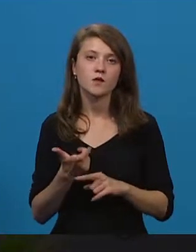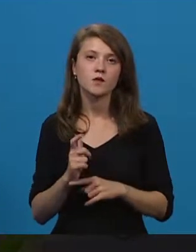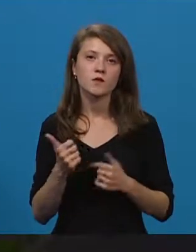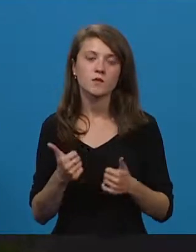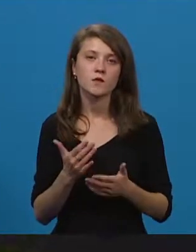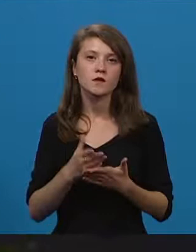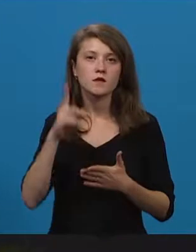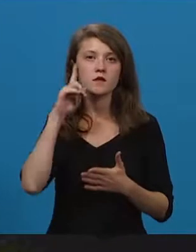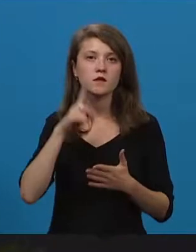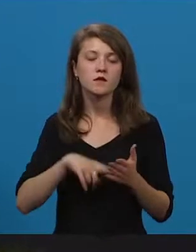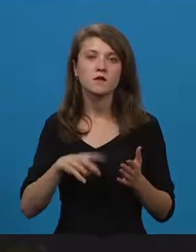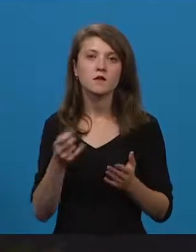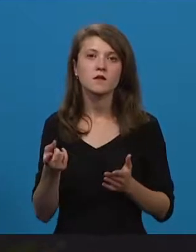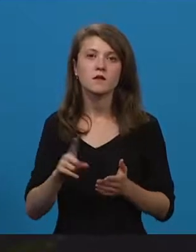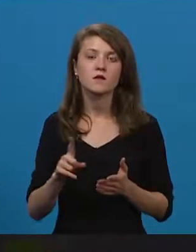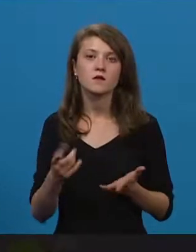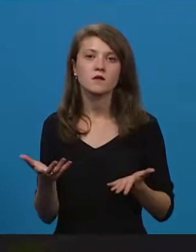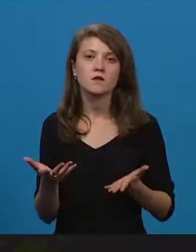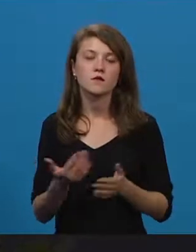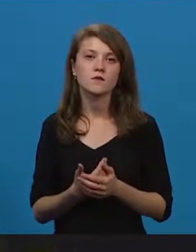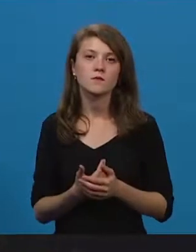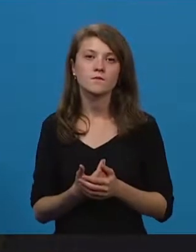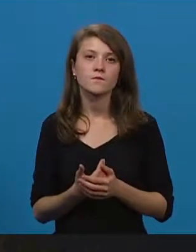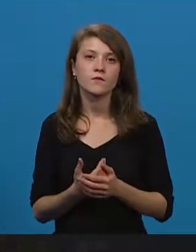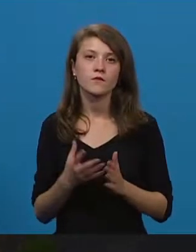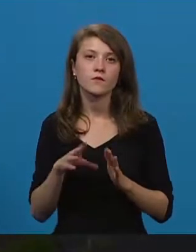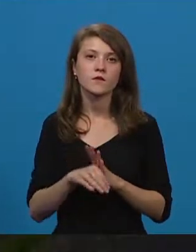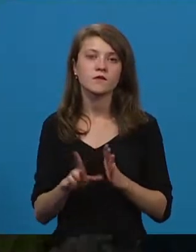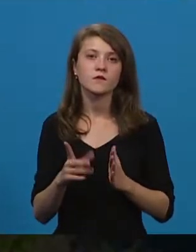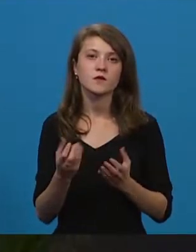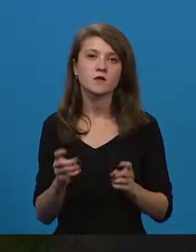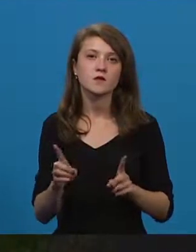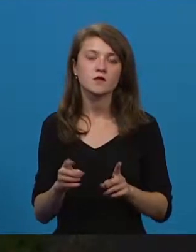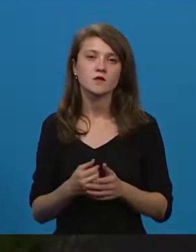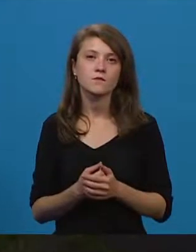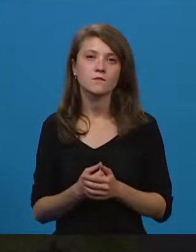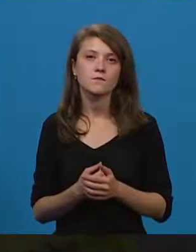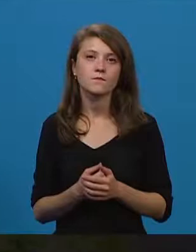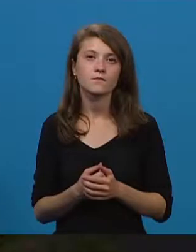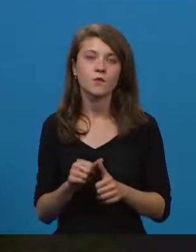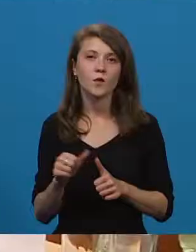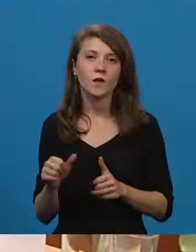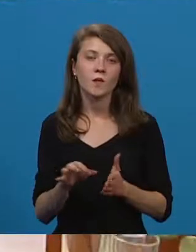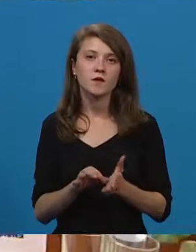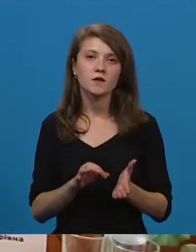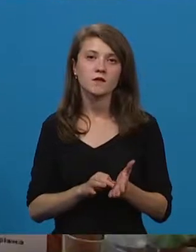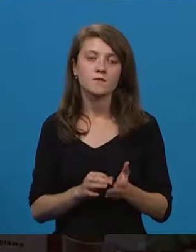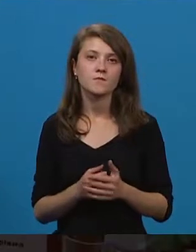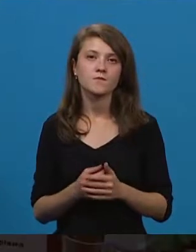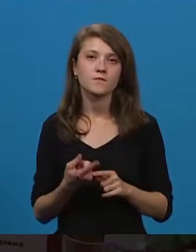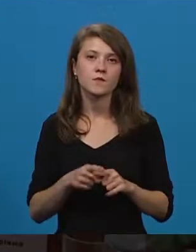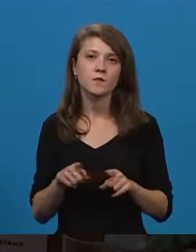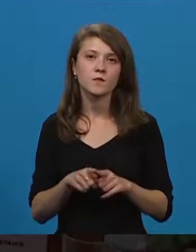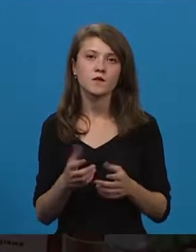Є надія на те, що це як-то виліться в ще щось, помимо оцінки. Для того, щоб отримати